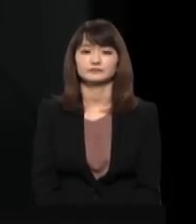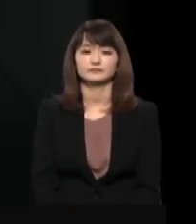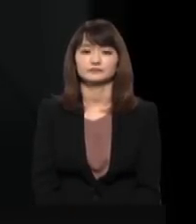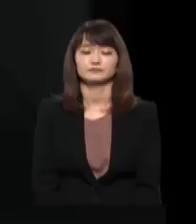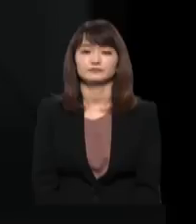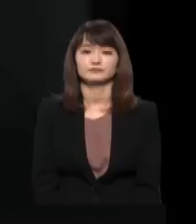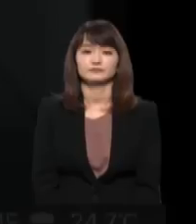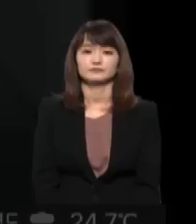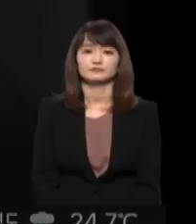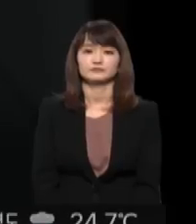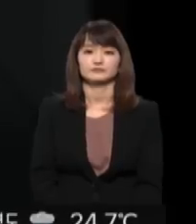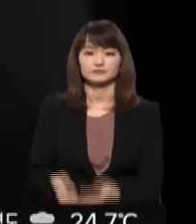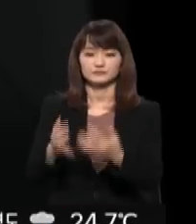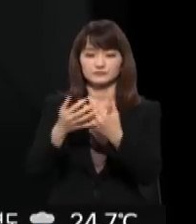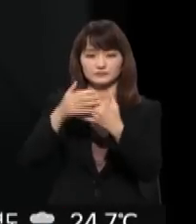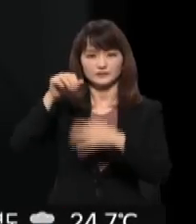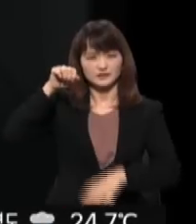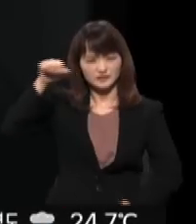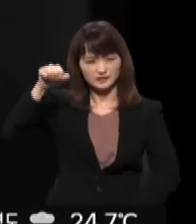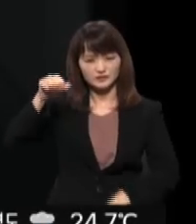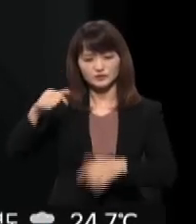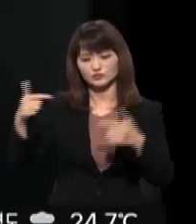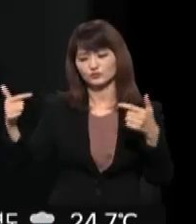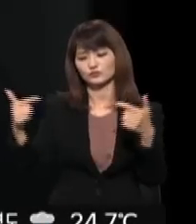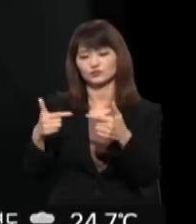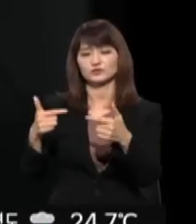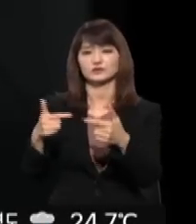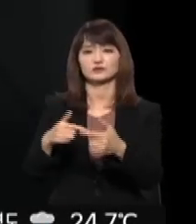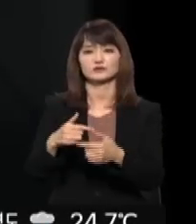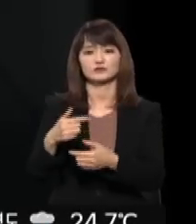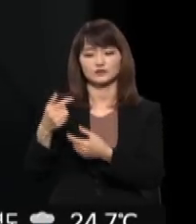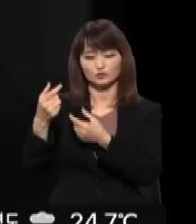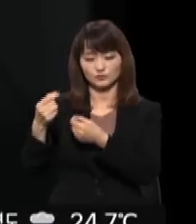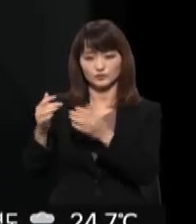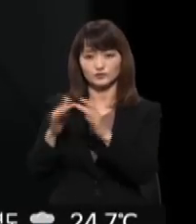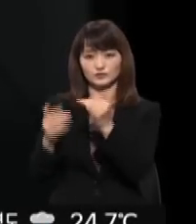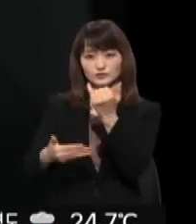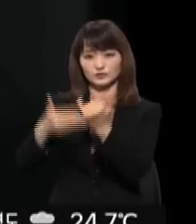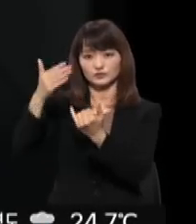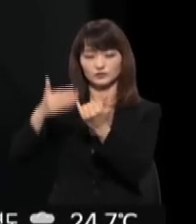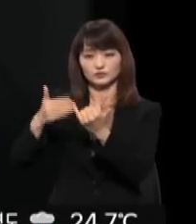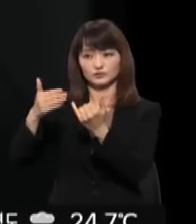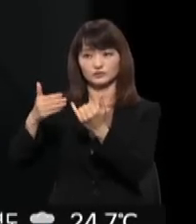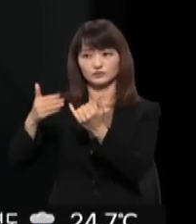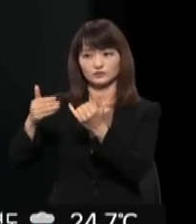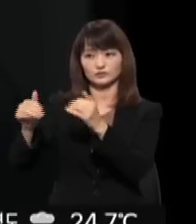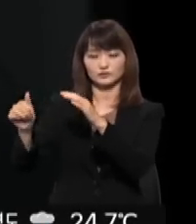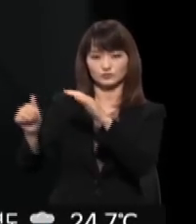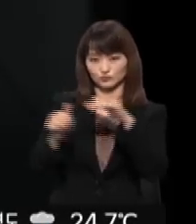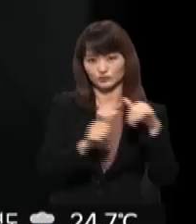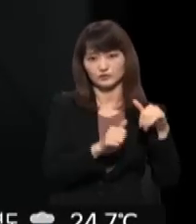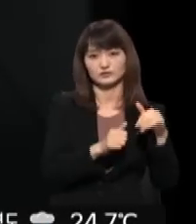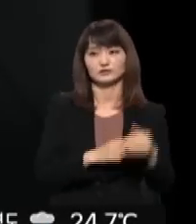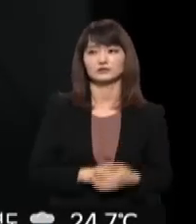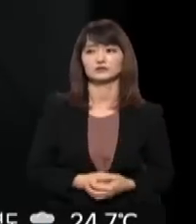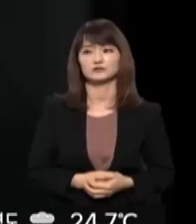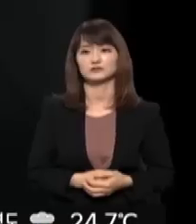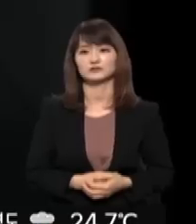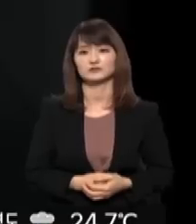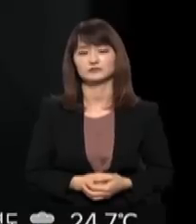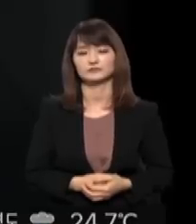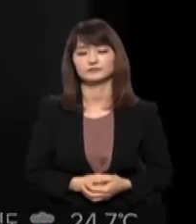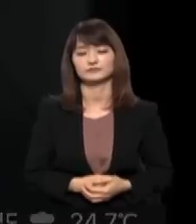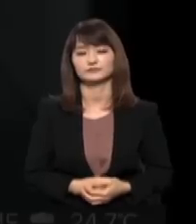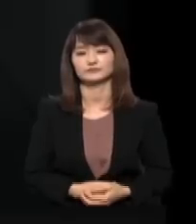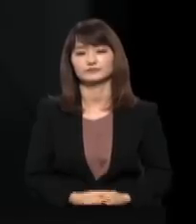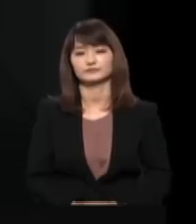조금 이제 자제해라라는 뜻을 보수 유튜브 출신들도 많이 대통령실로 부르고 하셨는데 계속 보내는게 어떨까